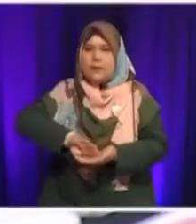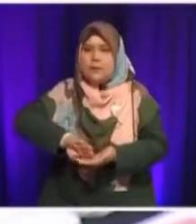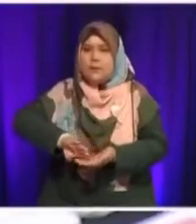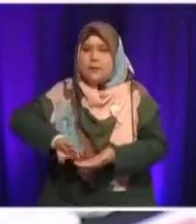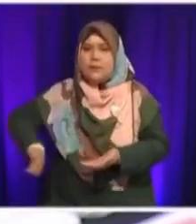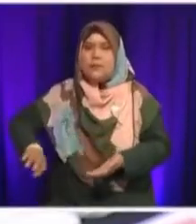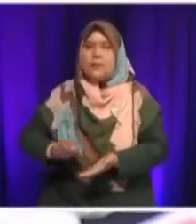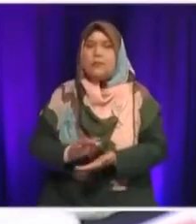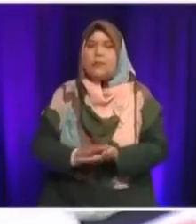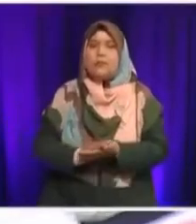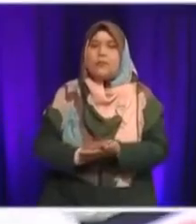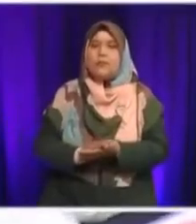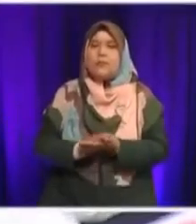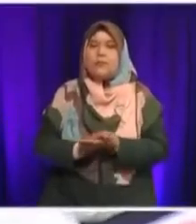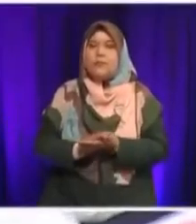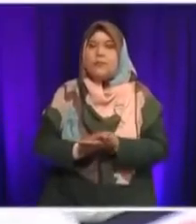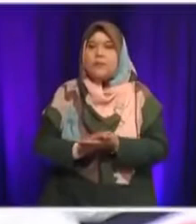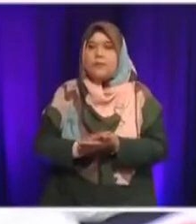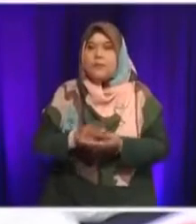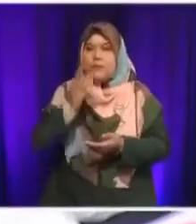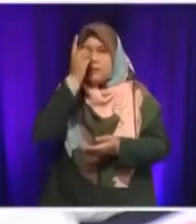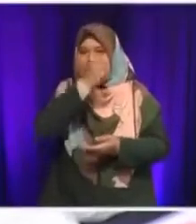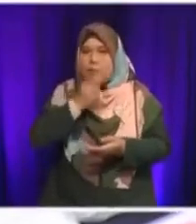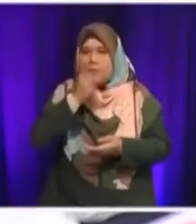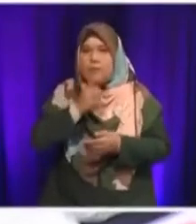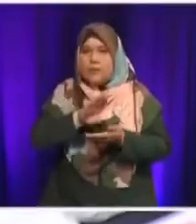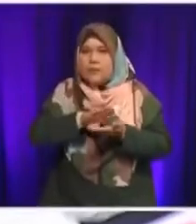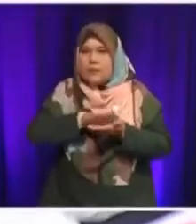supaya permukaannya ialah